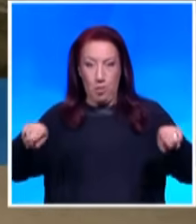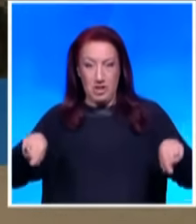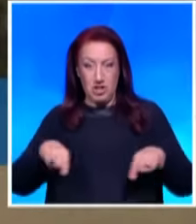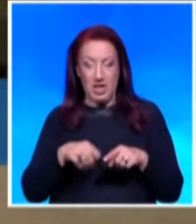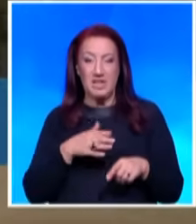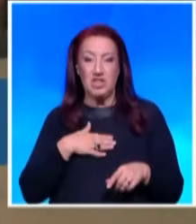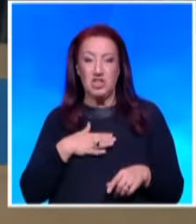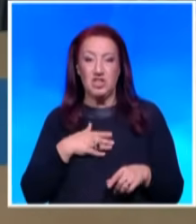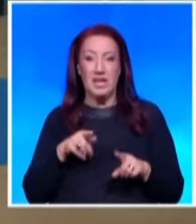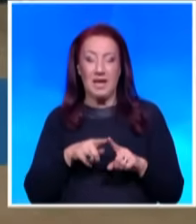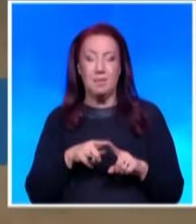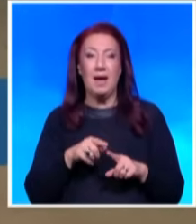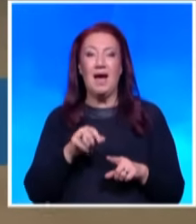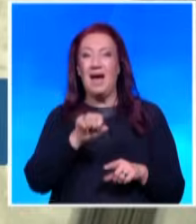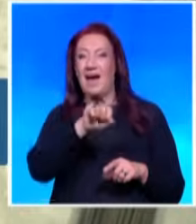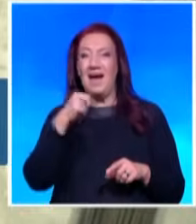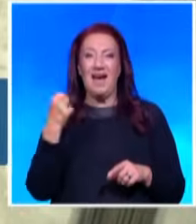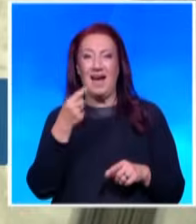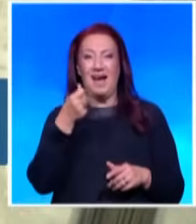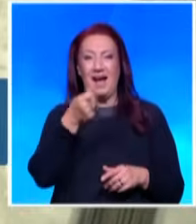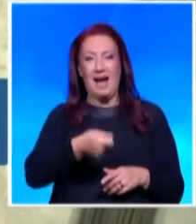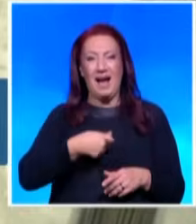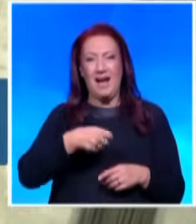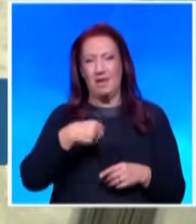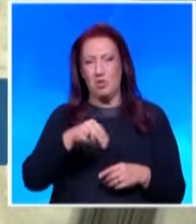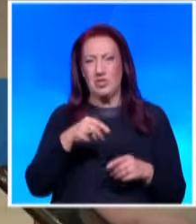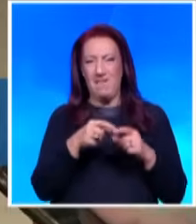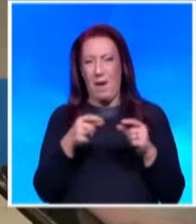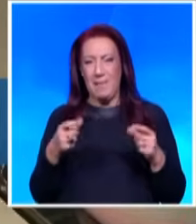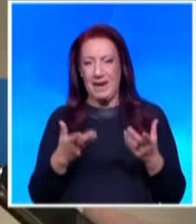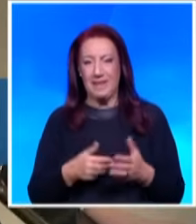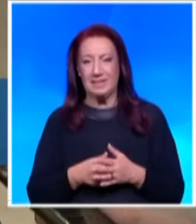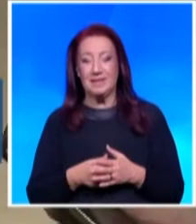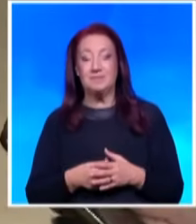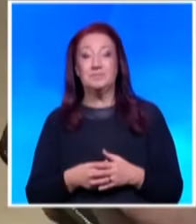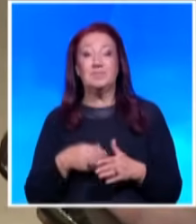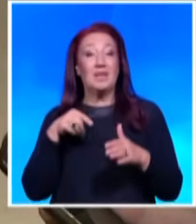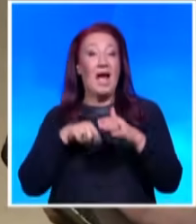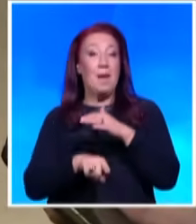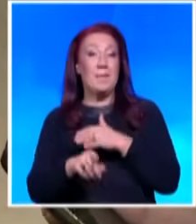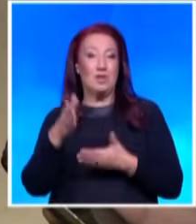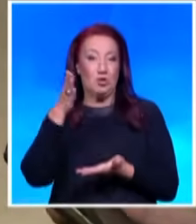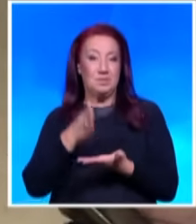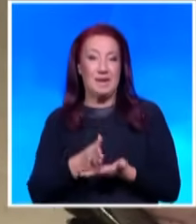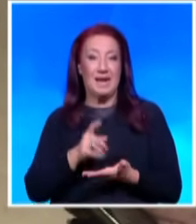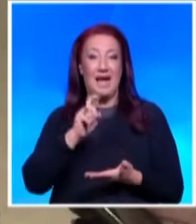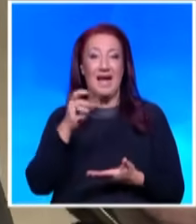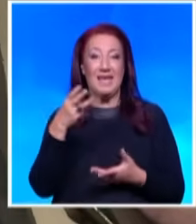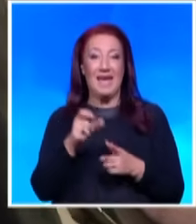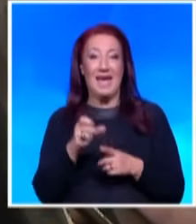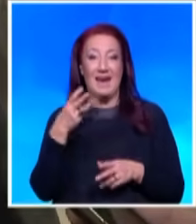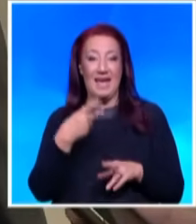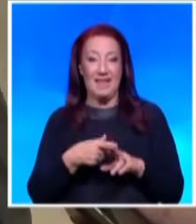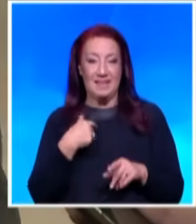бъдат поставени и касите. Метростанцията на Герена, която има